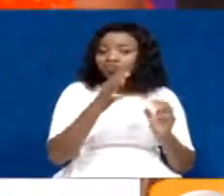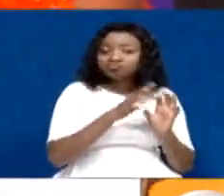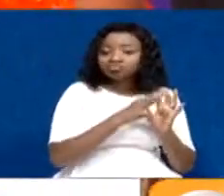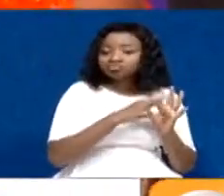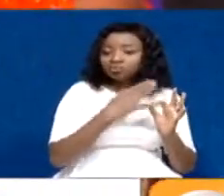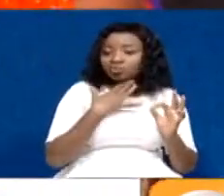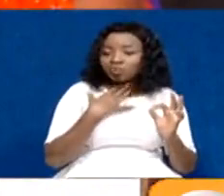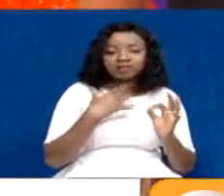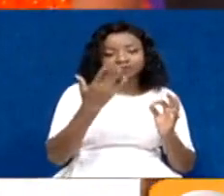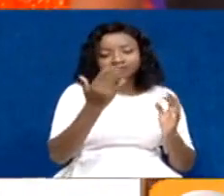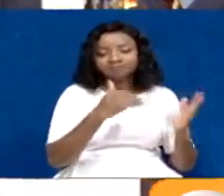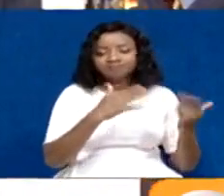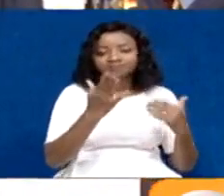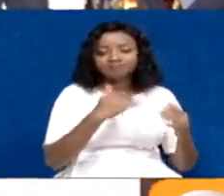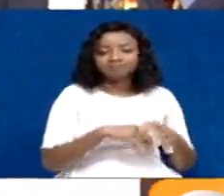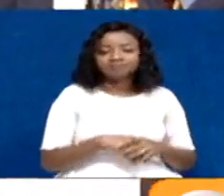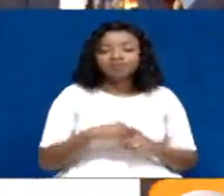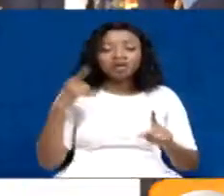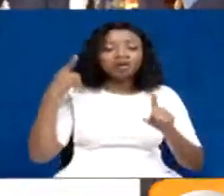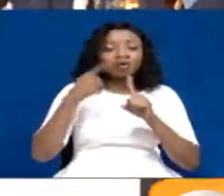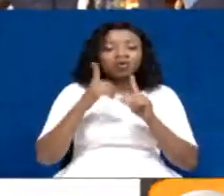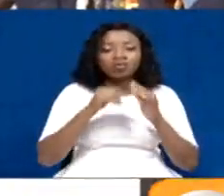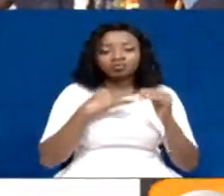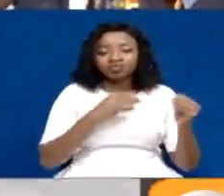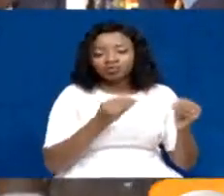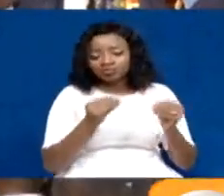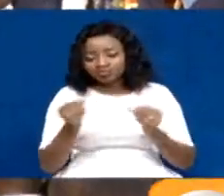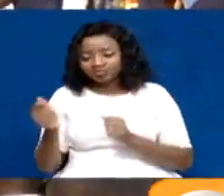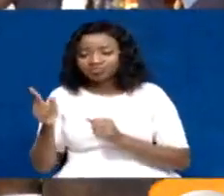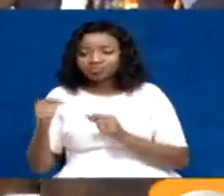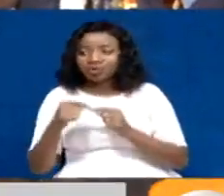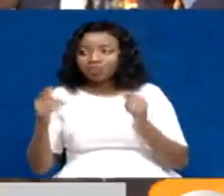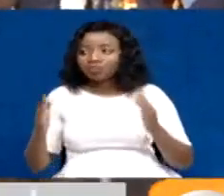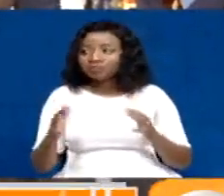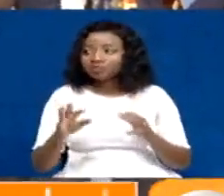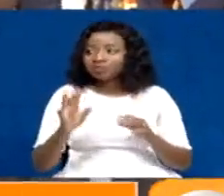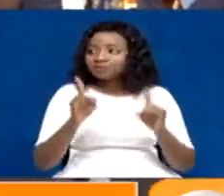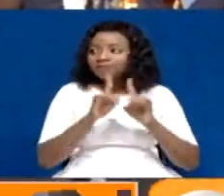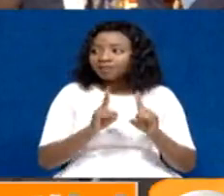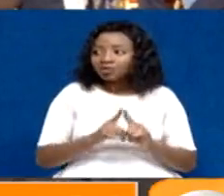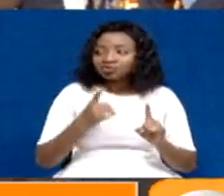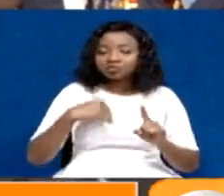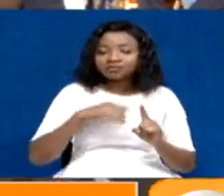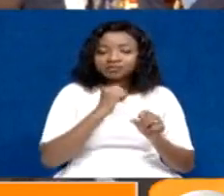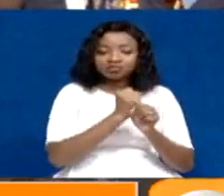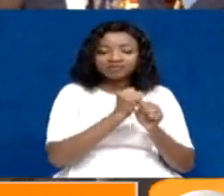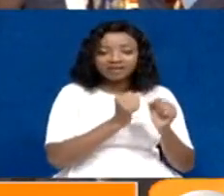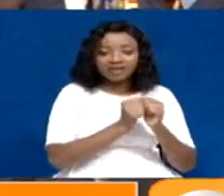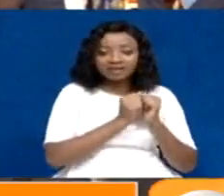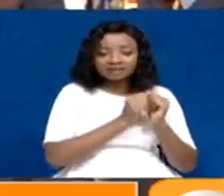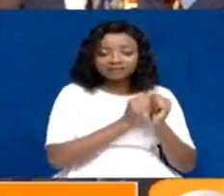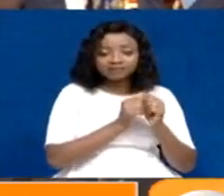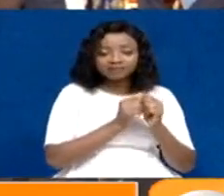fight off pressure to join their rivals. Tukishikana kwa sababu hii ni ukombozi wenu wananchi. Uchaguzi